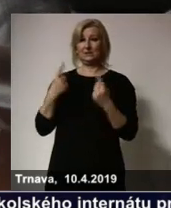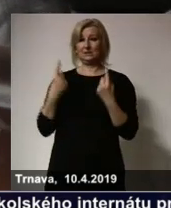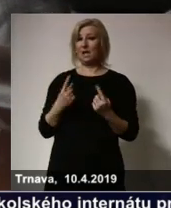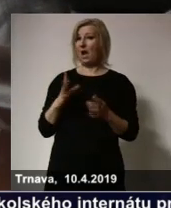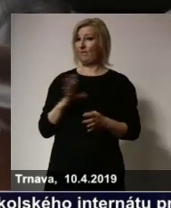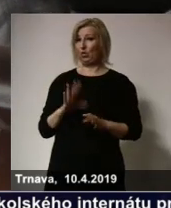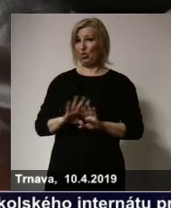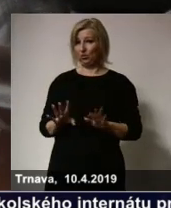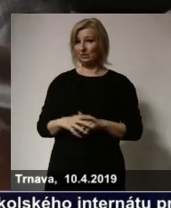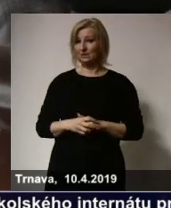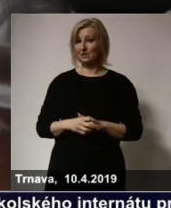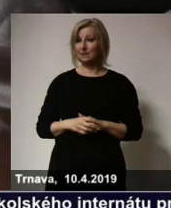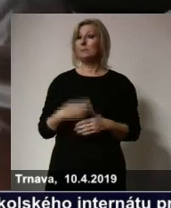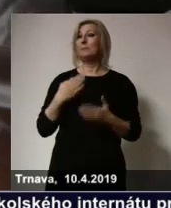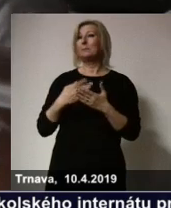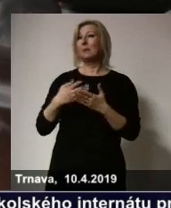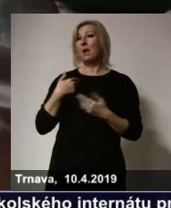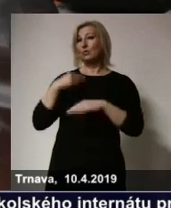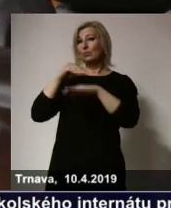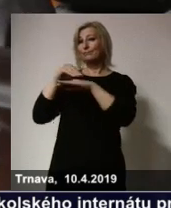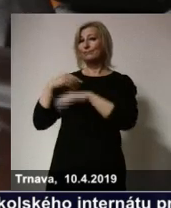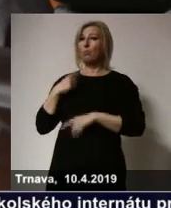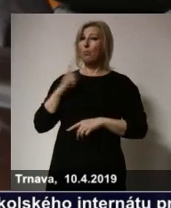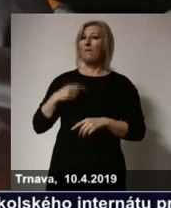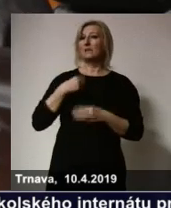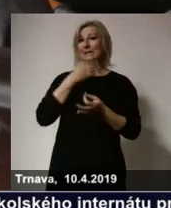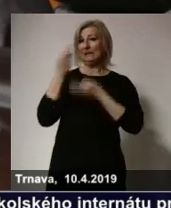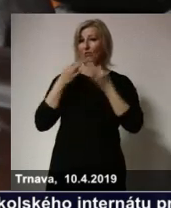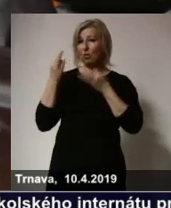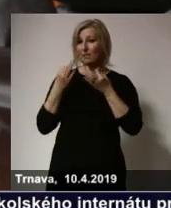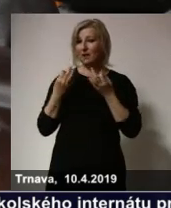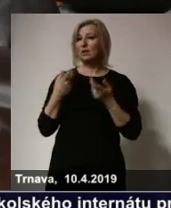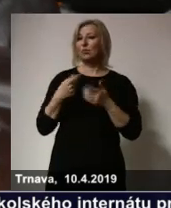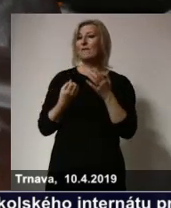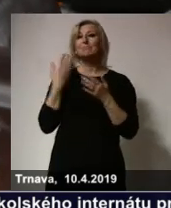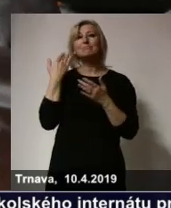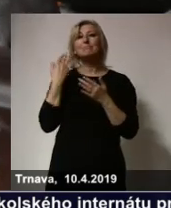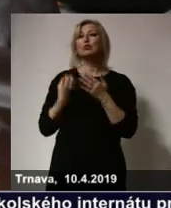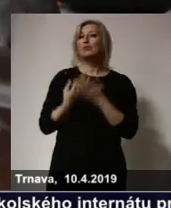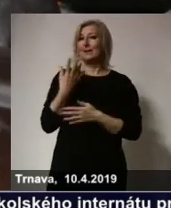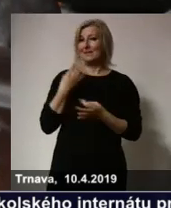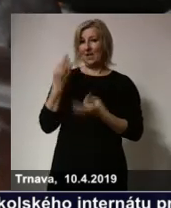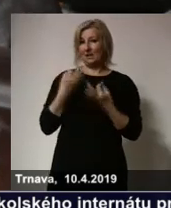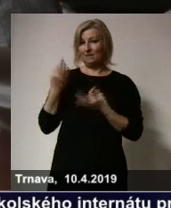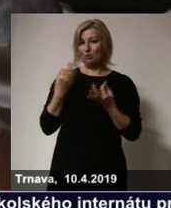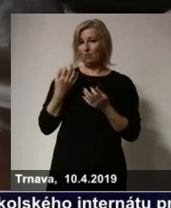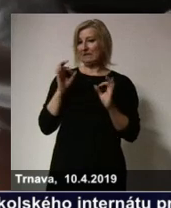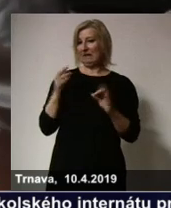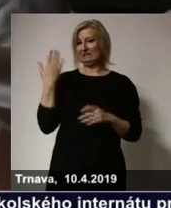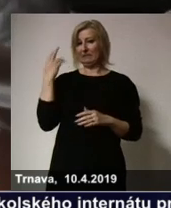Toto som si považoval za povinnosť, lebo je to asi veľmi také čerstvé, asi za posledné 3